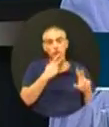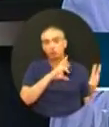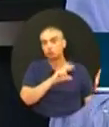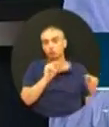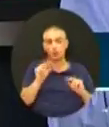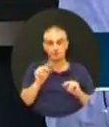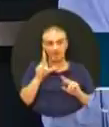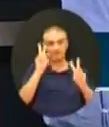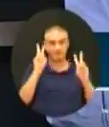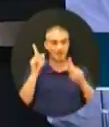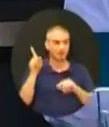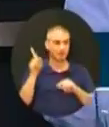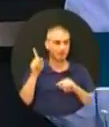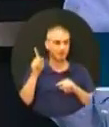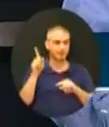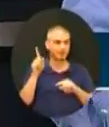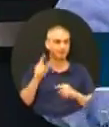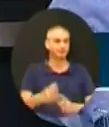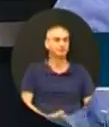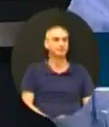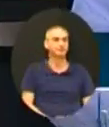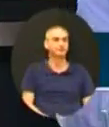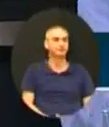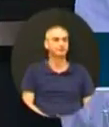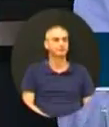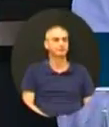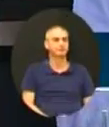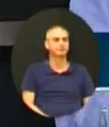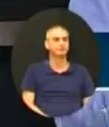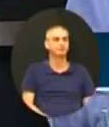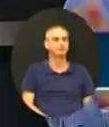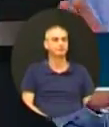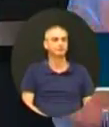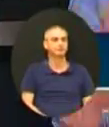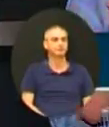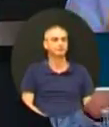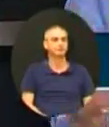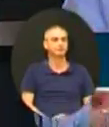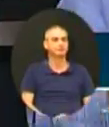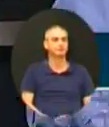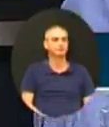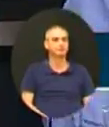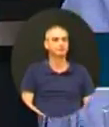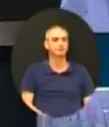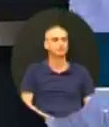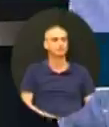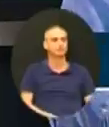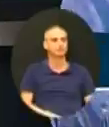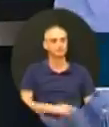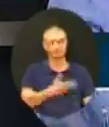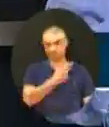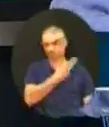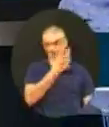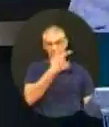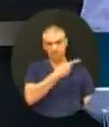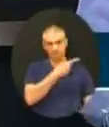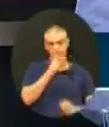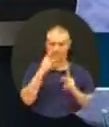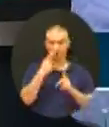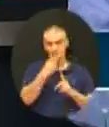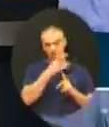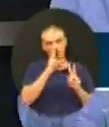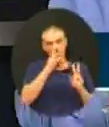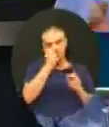זה... שזה התצורה שאנחנו נוכל בשלב הזה להסתפק בה. אבל מה אומרת החמאס? שהפתח אומרת את זה רק